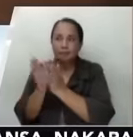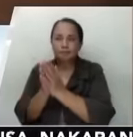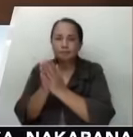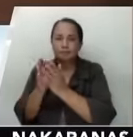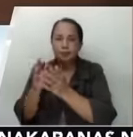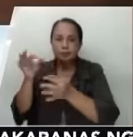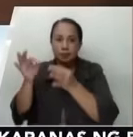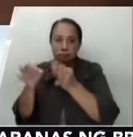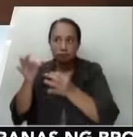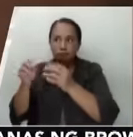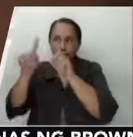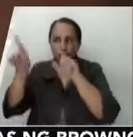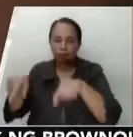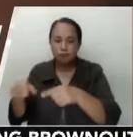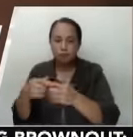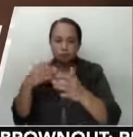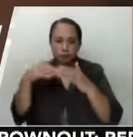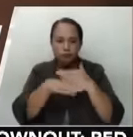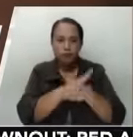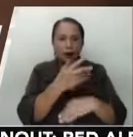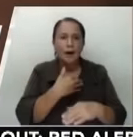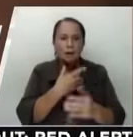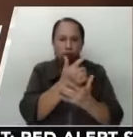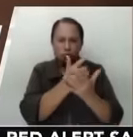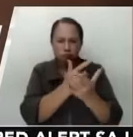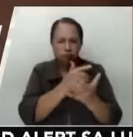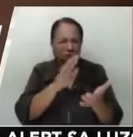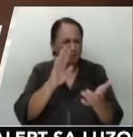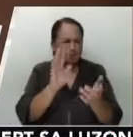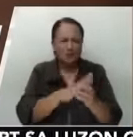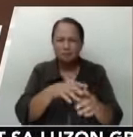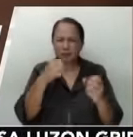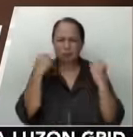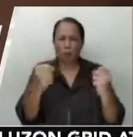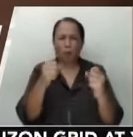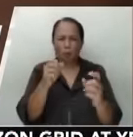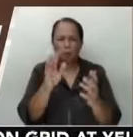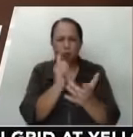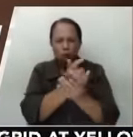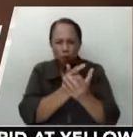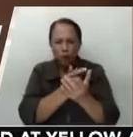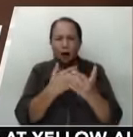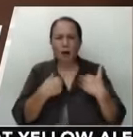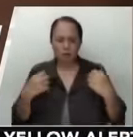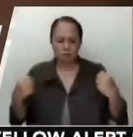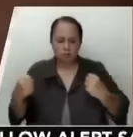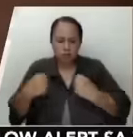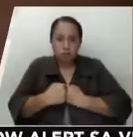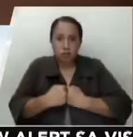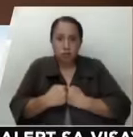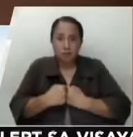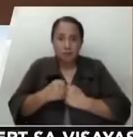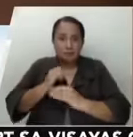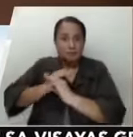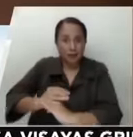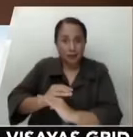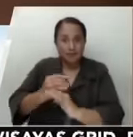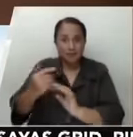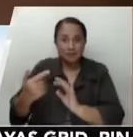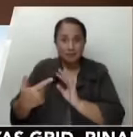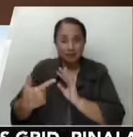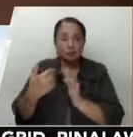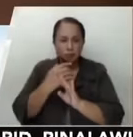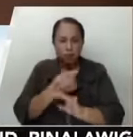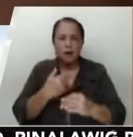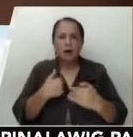Firearms na high-powered, complete with protective gears, bullet vest, ballistics helmet. Pandigma ito